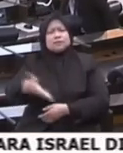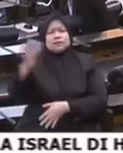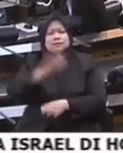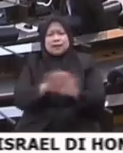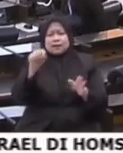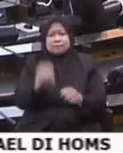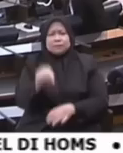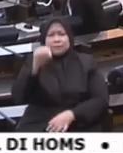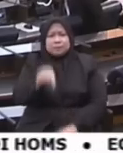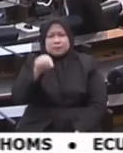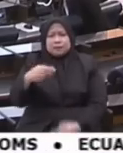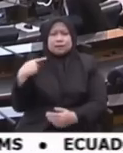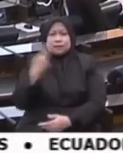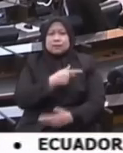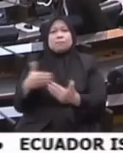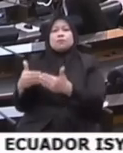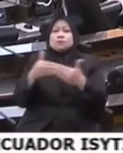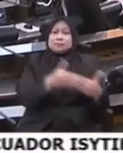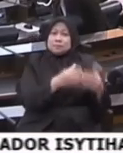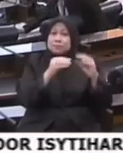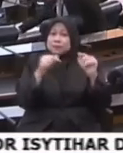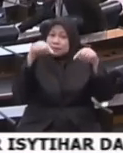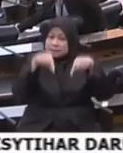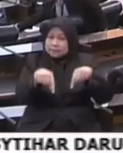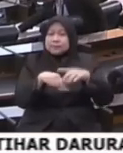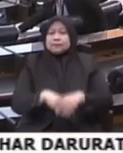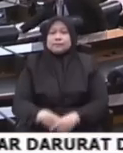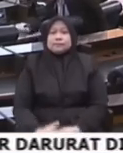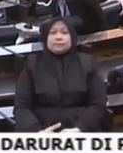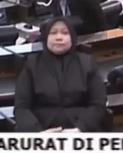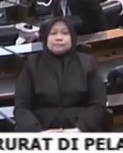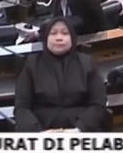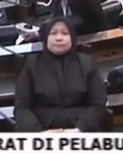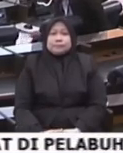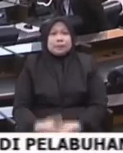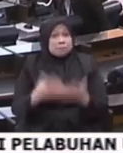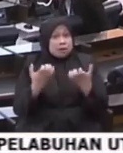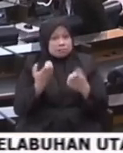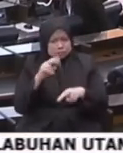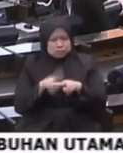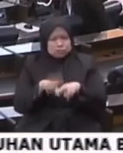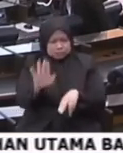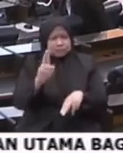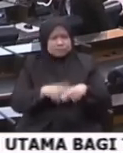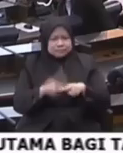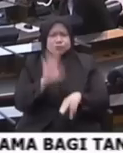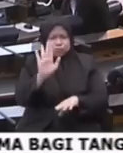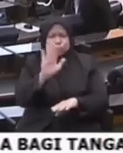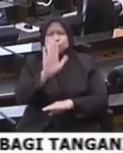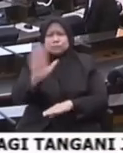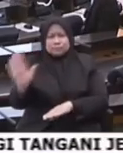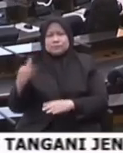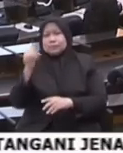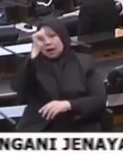lagi kita mau teruskan persidangan hari ini mau kalau duduk dulu lah belum sampai giliran